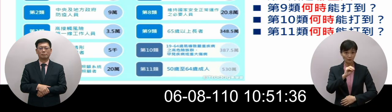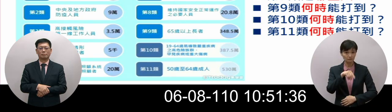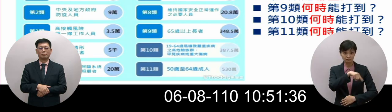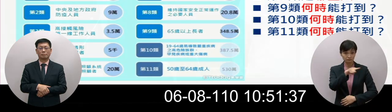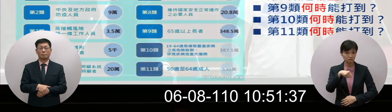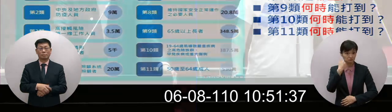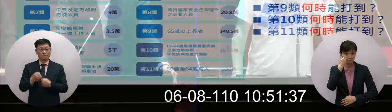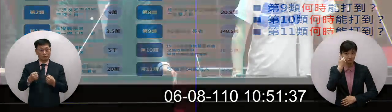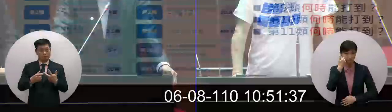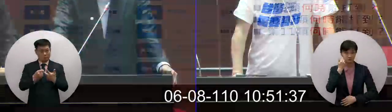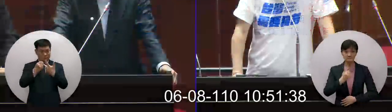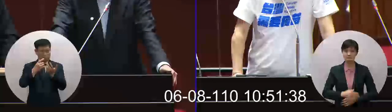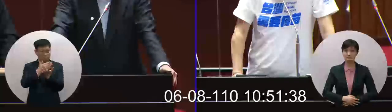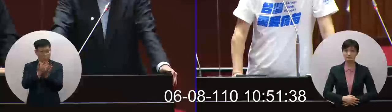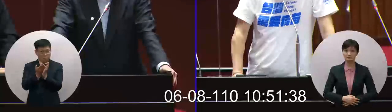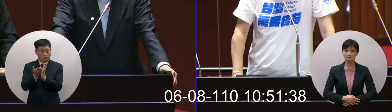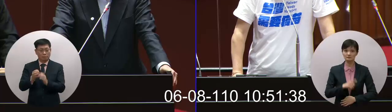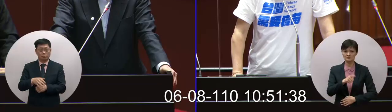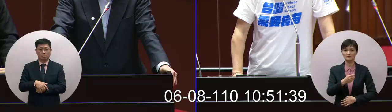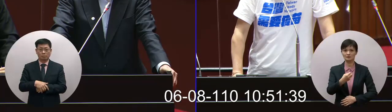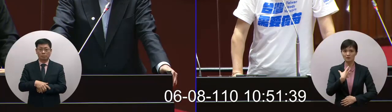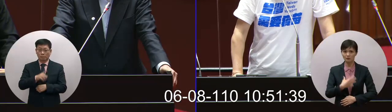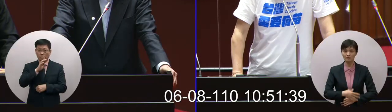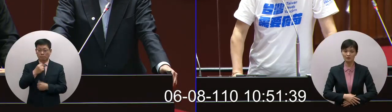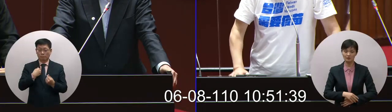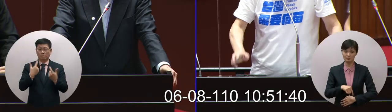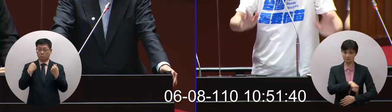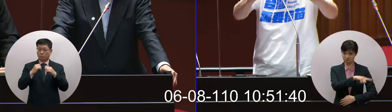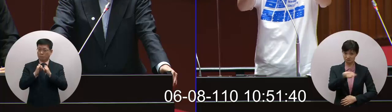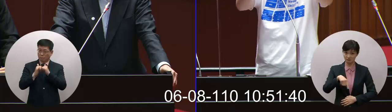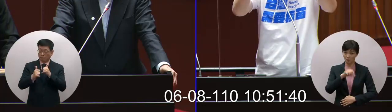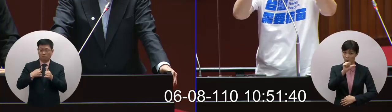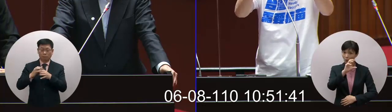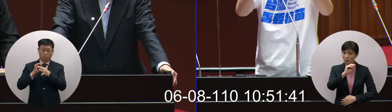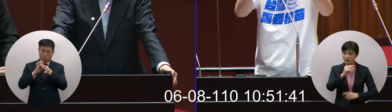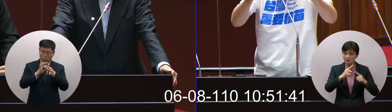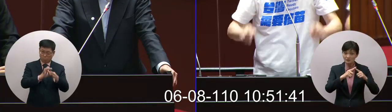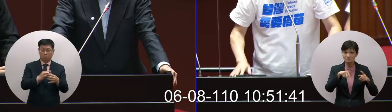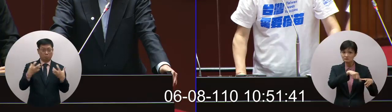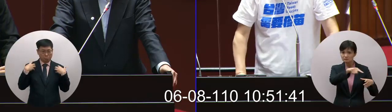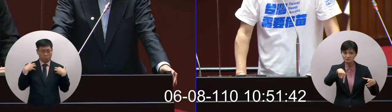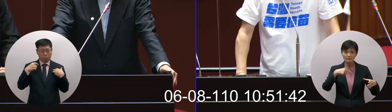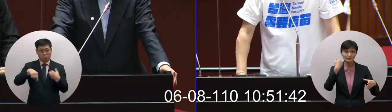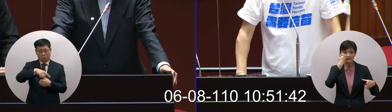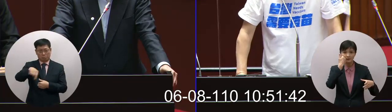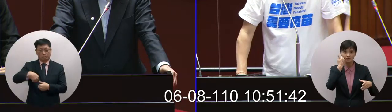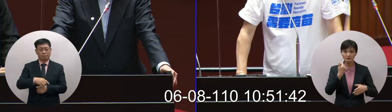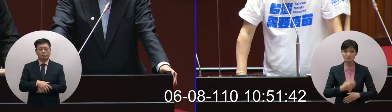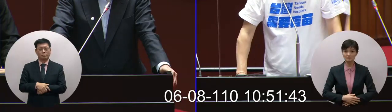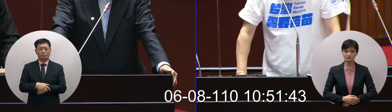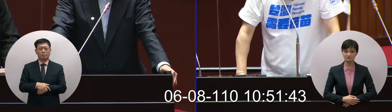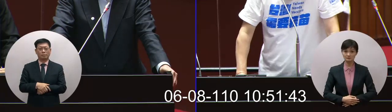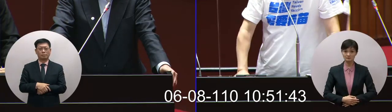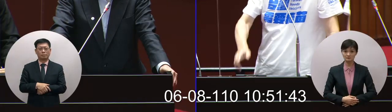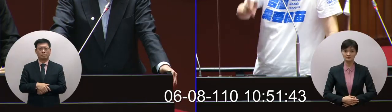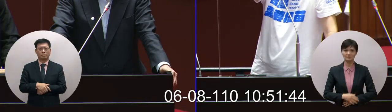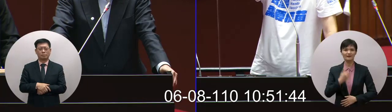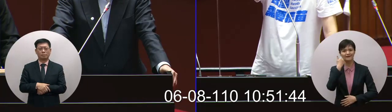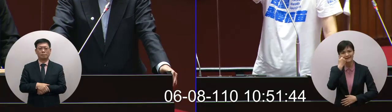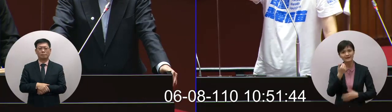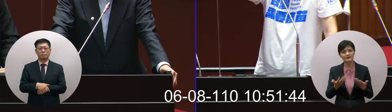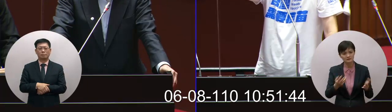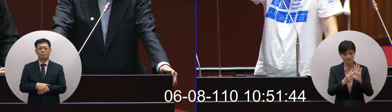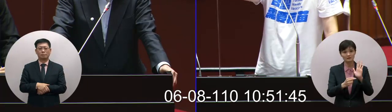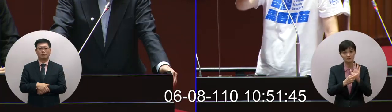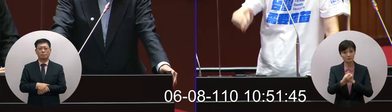我们在第七类的就是维持社会运作的必要的人。 这第七类50,000人是什么人？ 维持社会必要之运作 是什么人吗？你